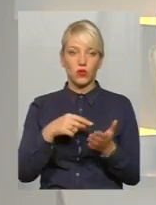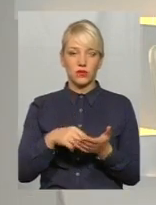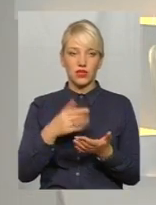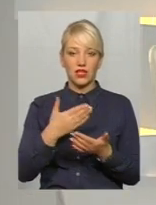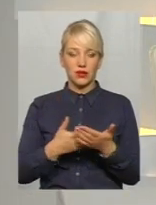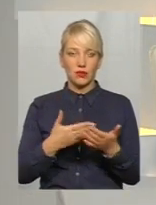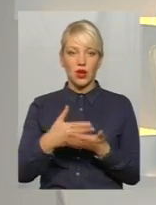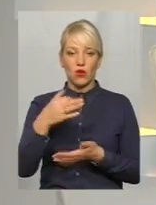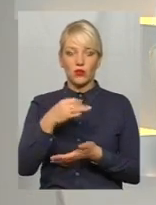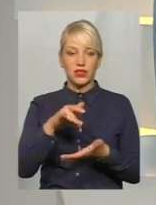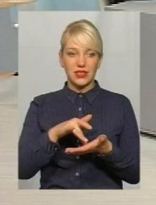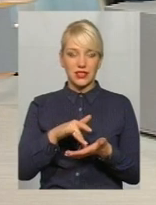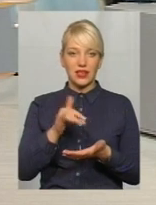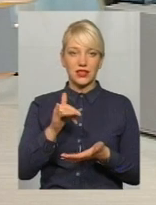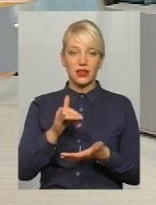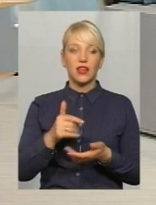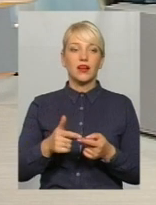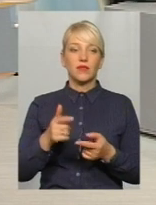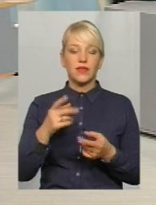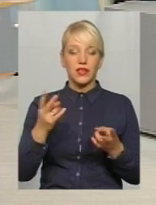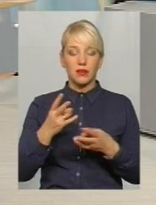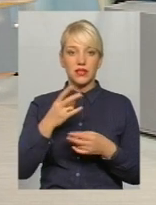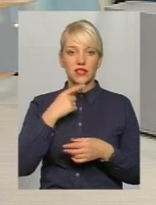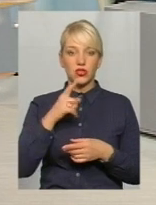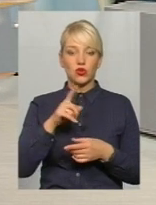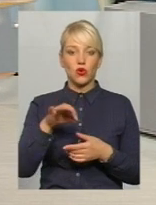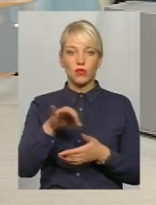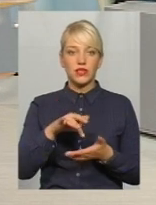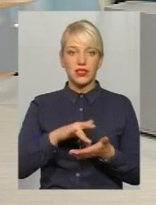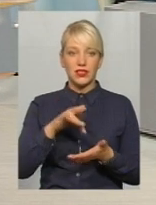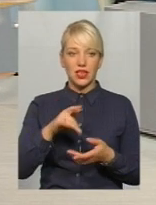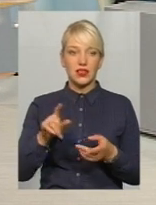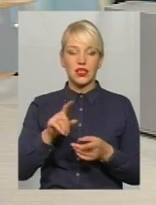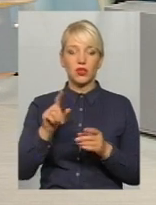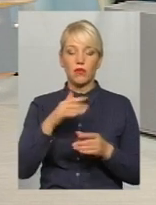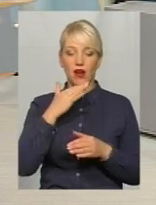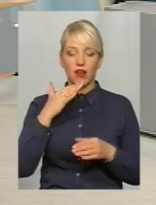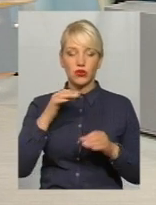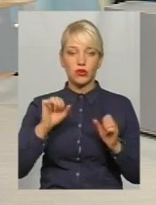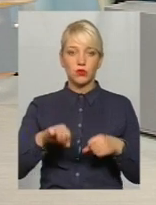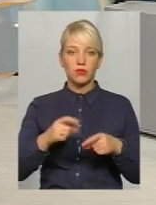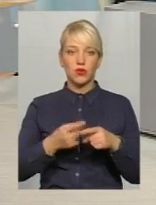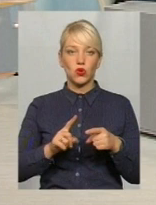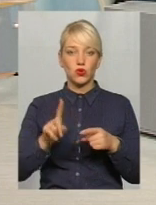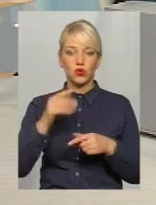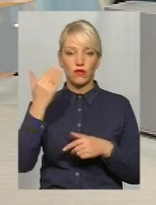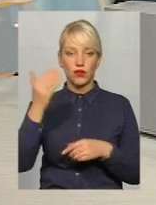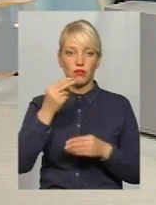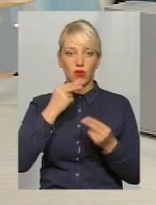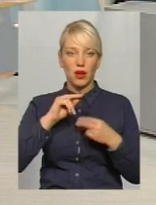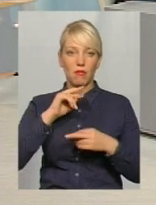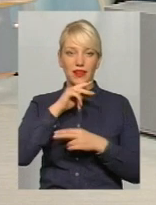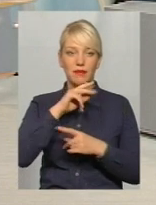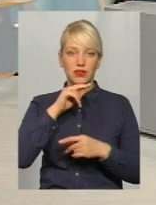обласний центр зараз десь частково виділяє. Однозначно варто відзначити обласний центр, який багато спромігся до того, що вони покращили